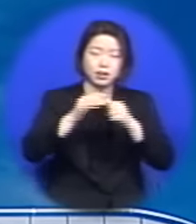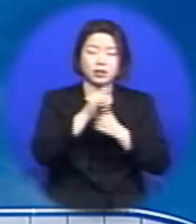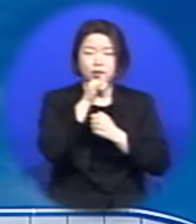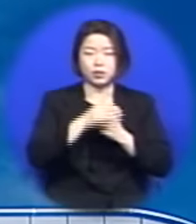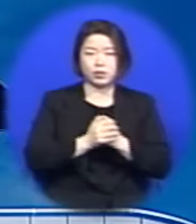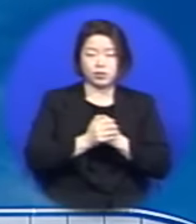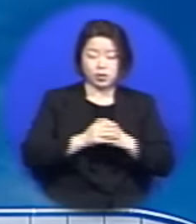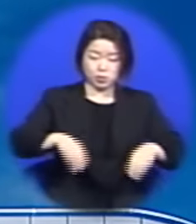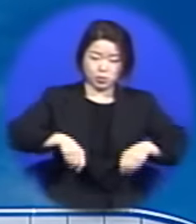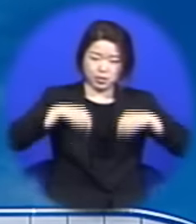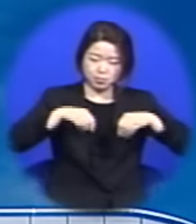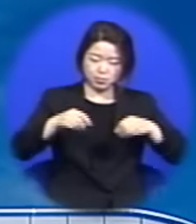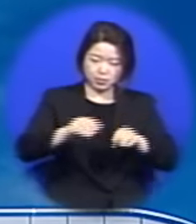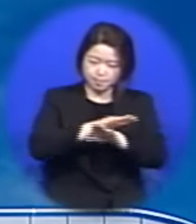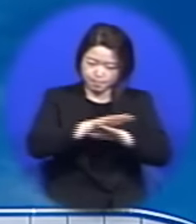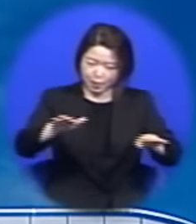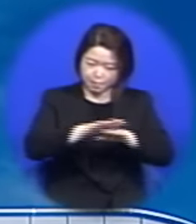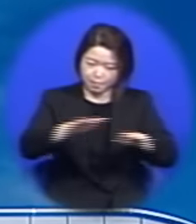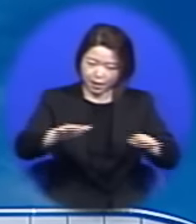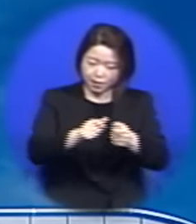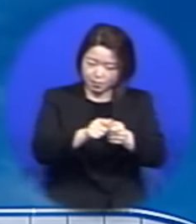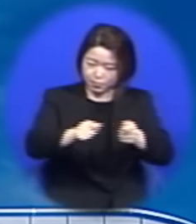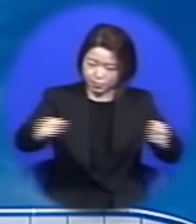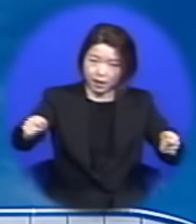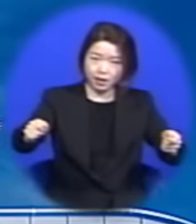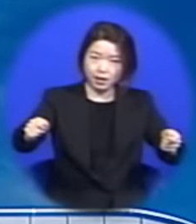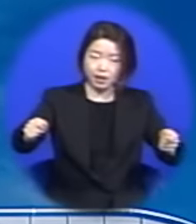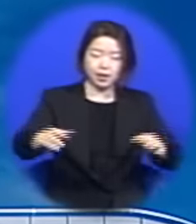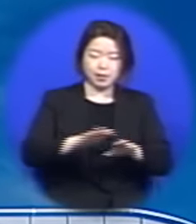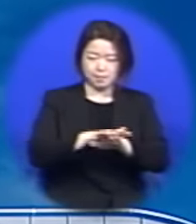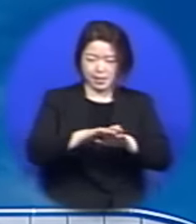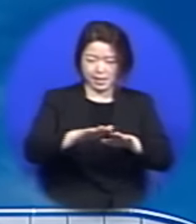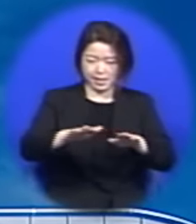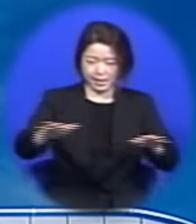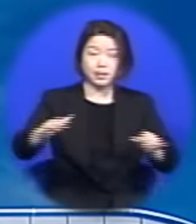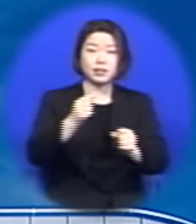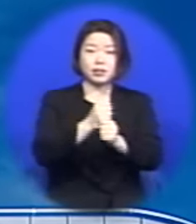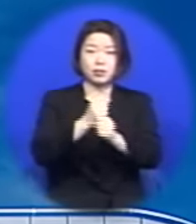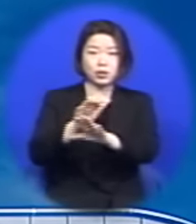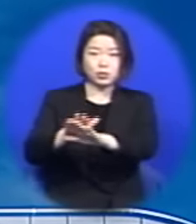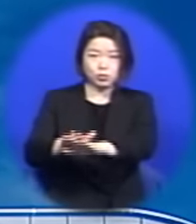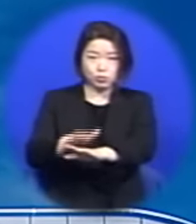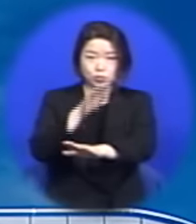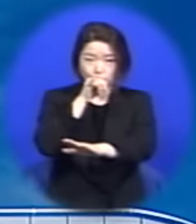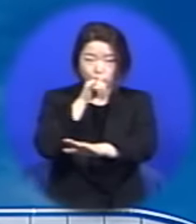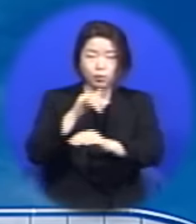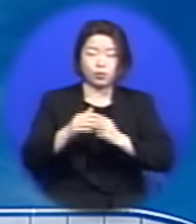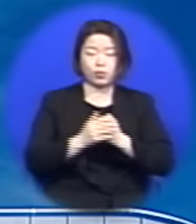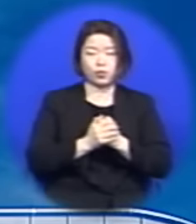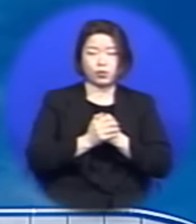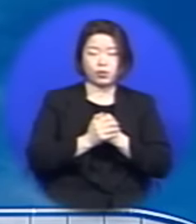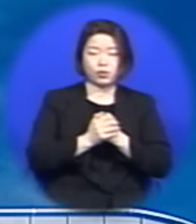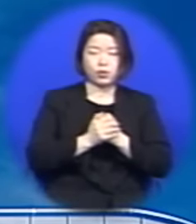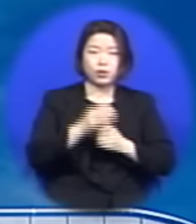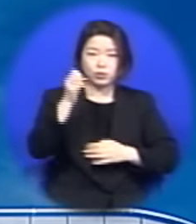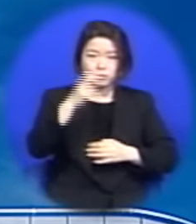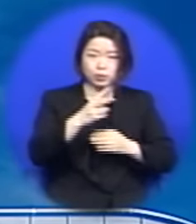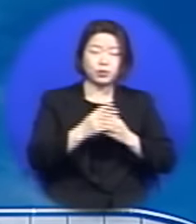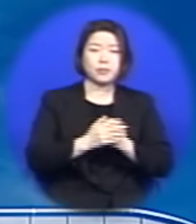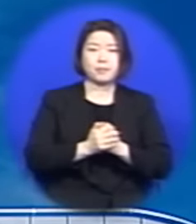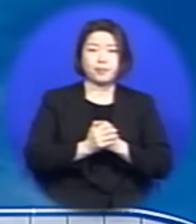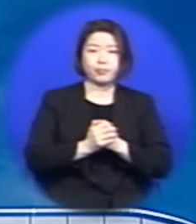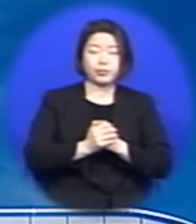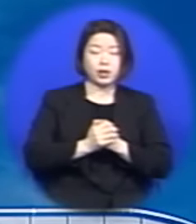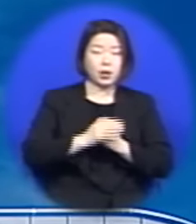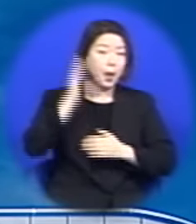모포는 팽팽하게 펴서 아주 반듯하게 모포를 커버를 그렇게 씌우고